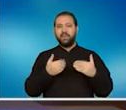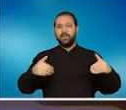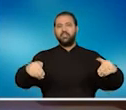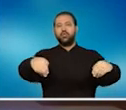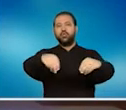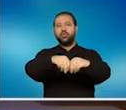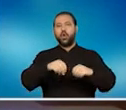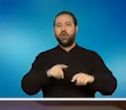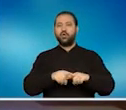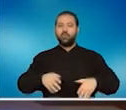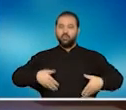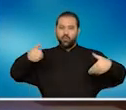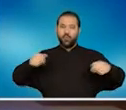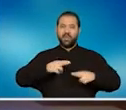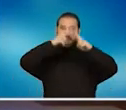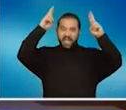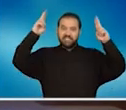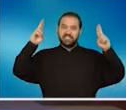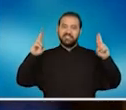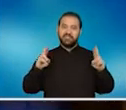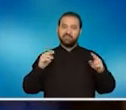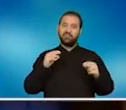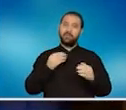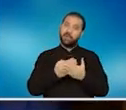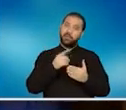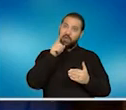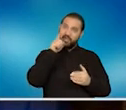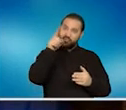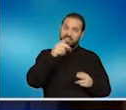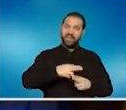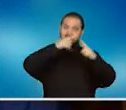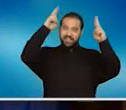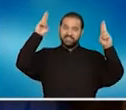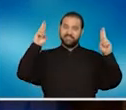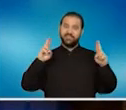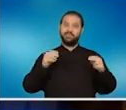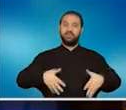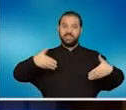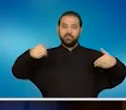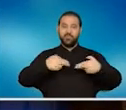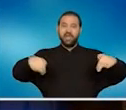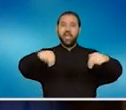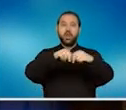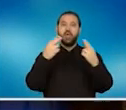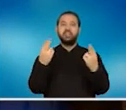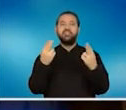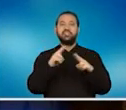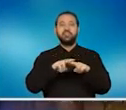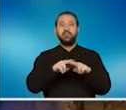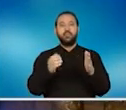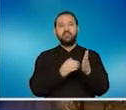o facem cu bucuria Sfântului, că și Sfântul se bucură când noi îl cinstim cum se